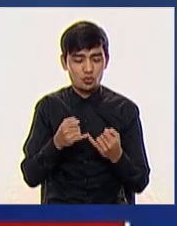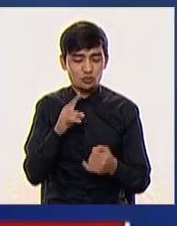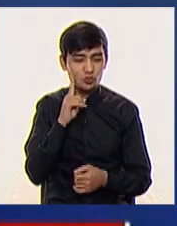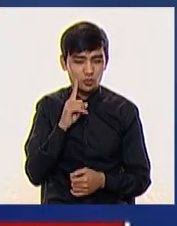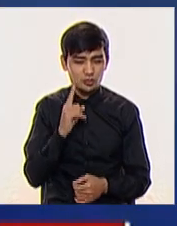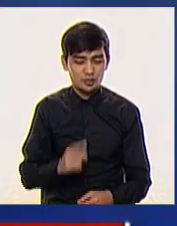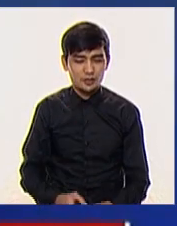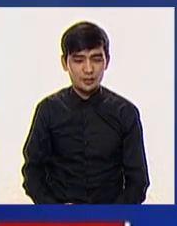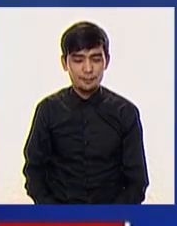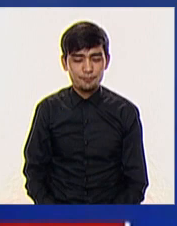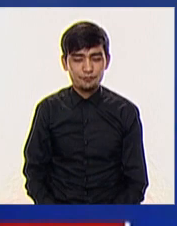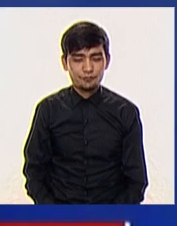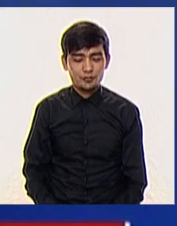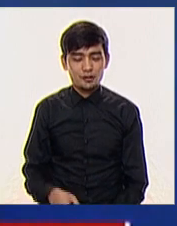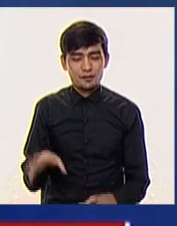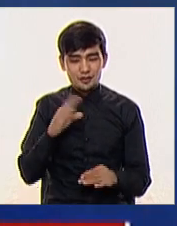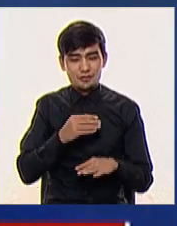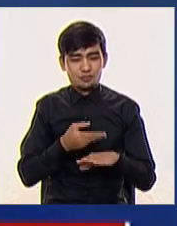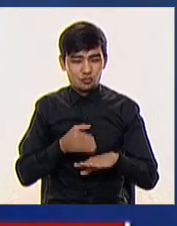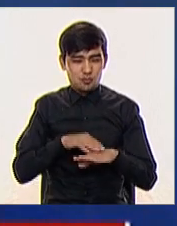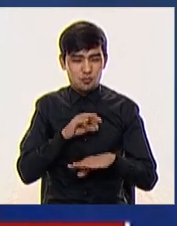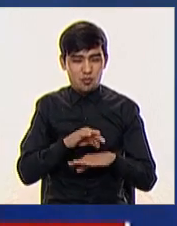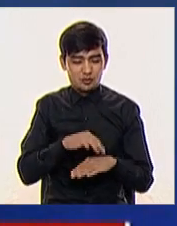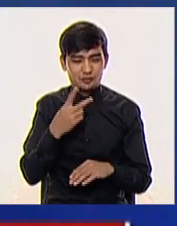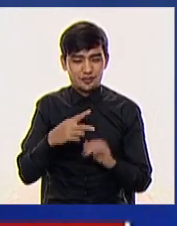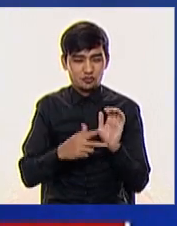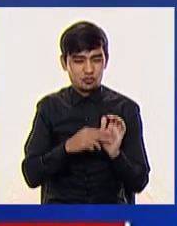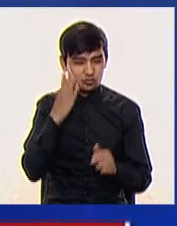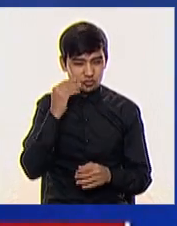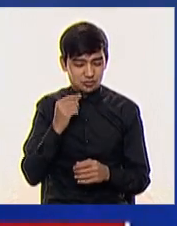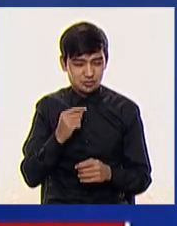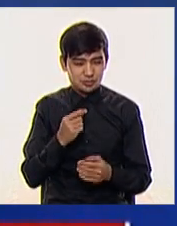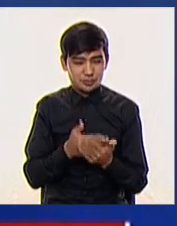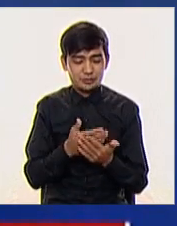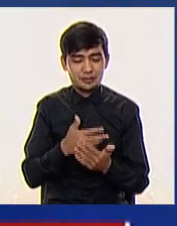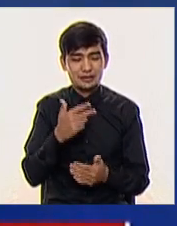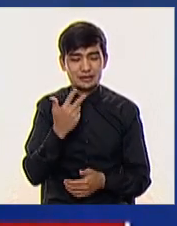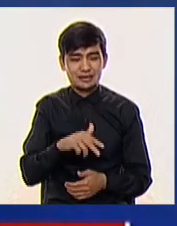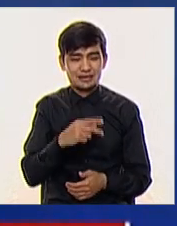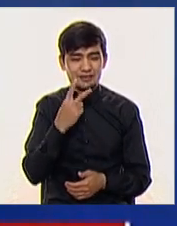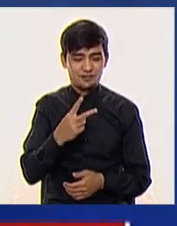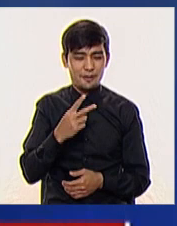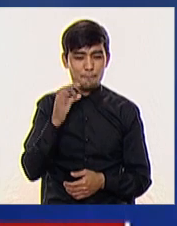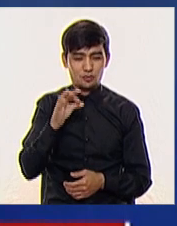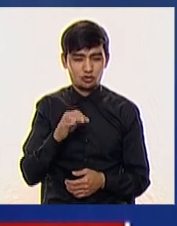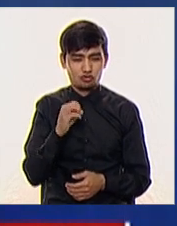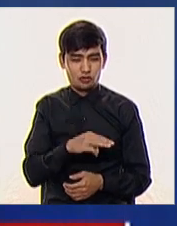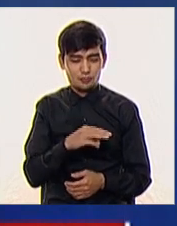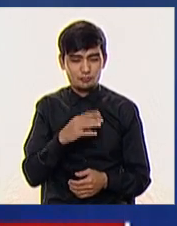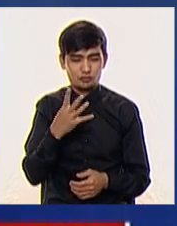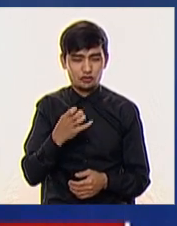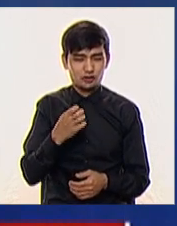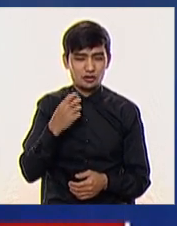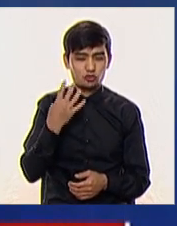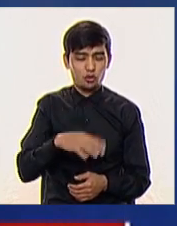Количество тяжелых пациентов. Ауыр халдегі пациенттер саны 28 ақпанмен салыстырғанда 32%-ға, яғни 440 адамға артқан. Тестілеу көлемі